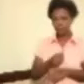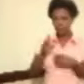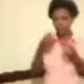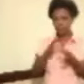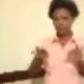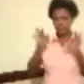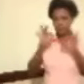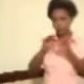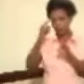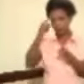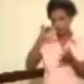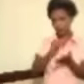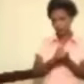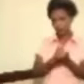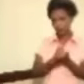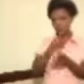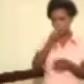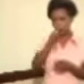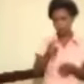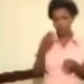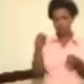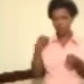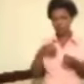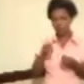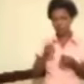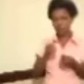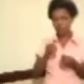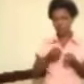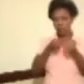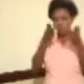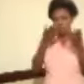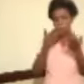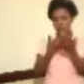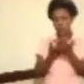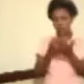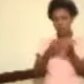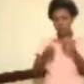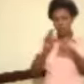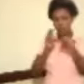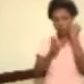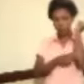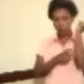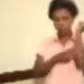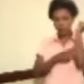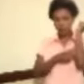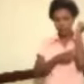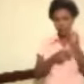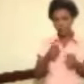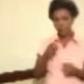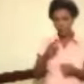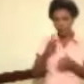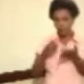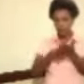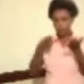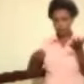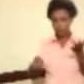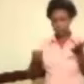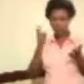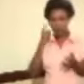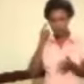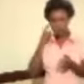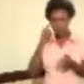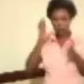même quoi que faut que nous fassions, et faut que nous fassions sorte de pédagogie des prix, tout pour nous dire la population haïtienne, non? Que prix que le gagnant, que l'attendait sur